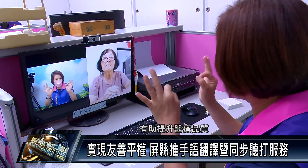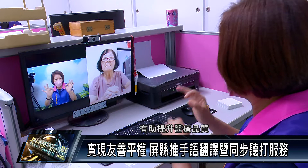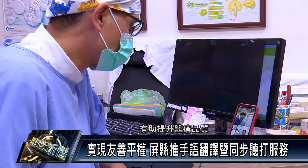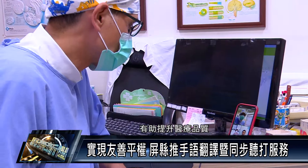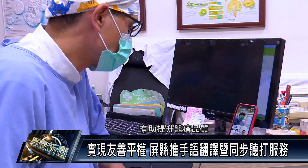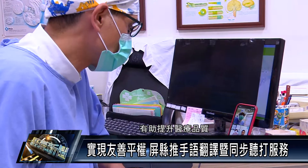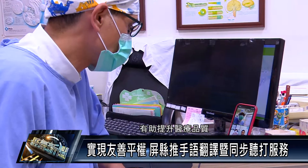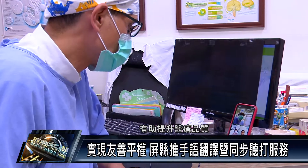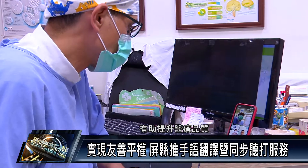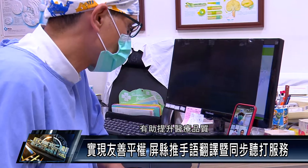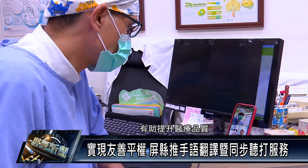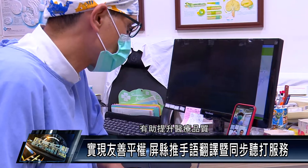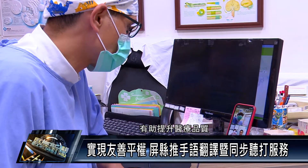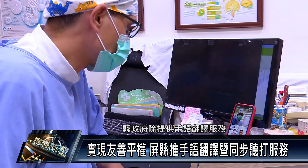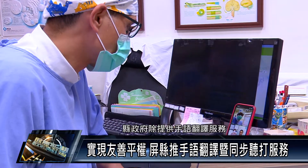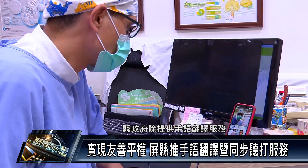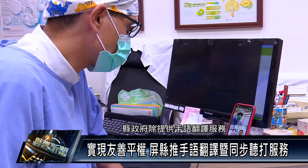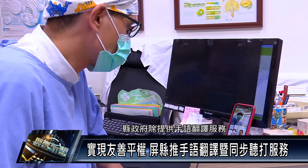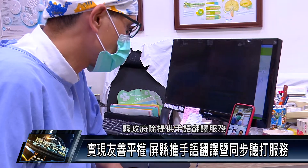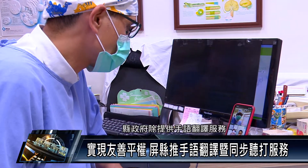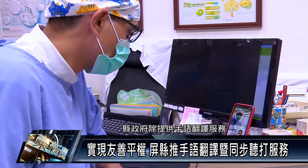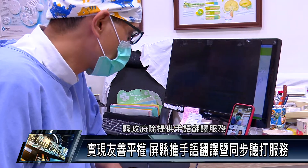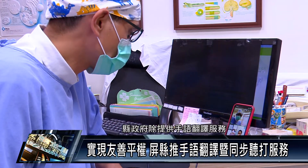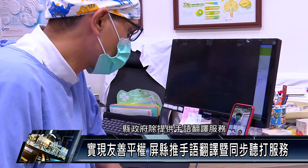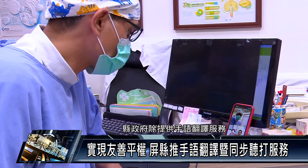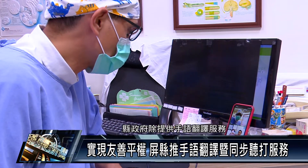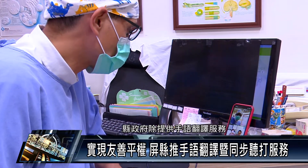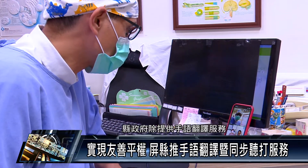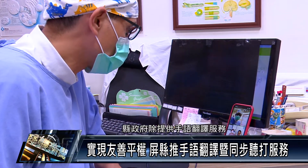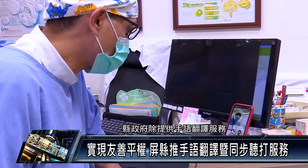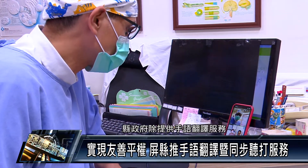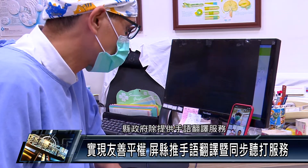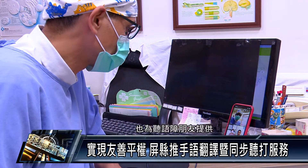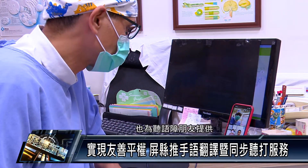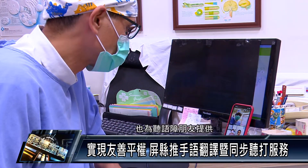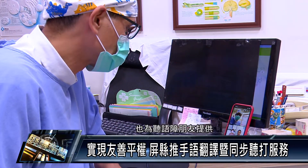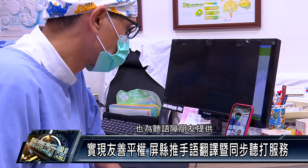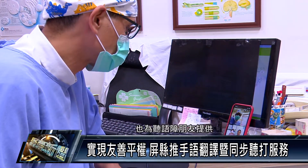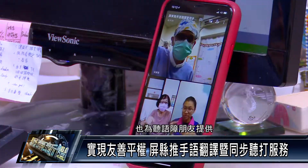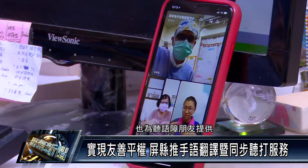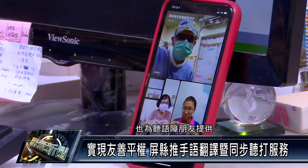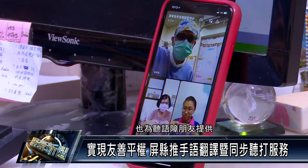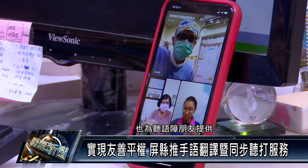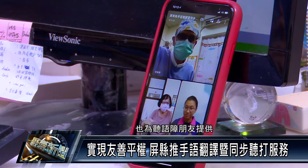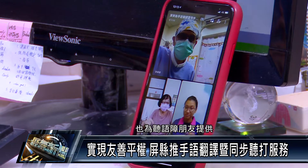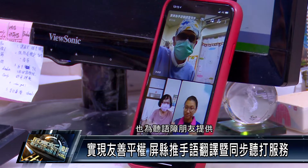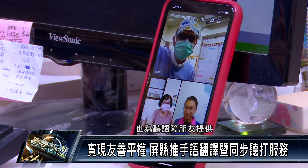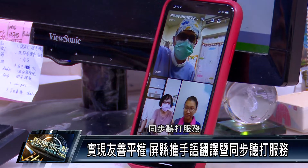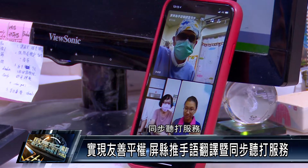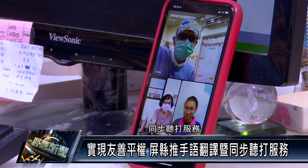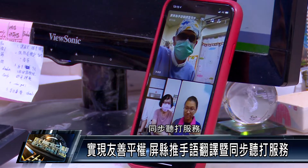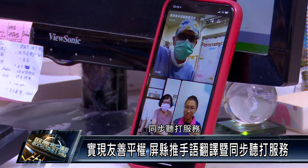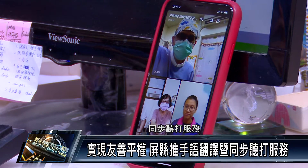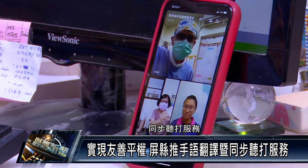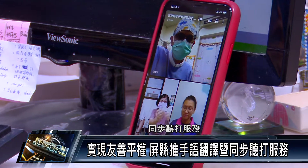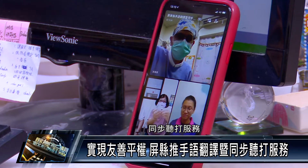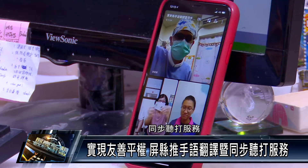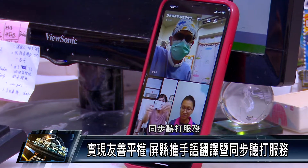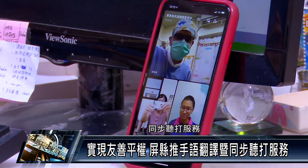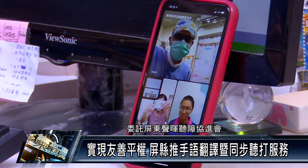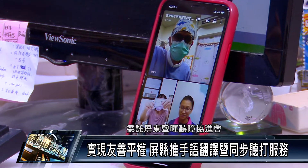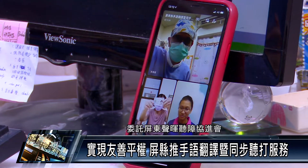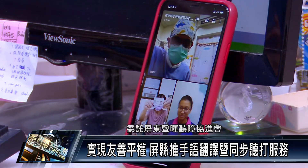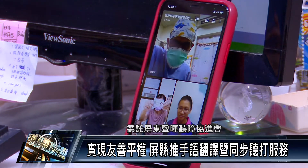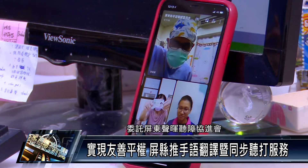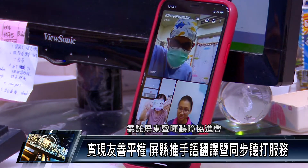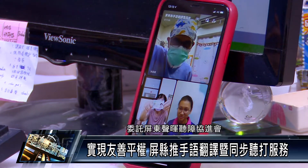诊，有助提升医疗品质。县政府除提供手语翻译服务，也为听语障朋友提供同步听打服